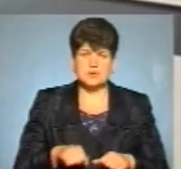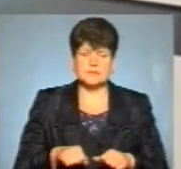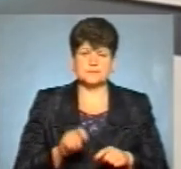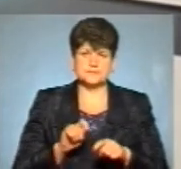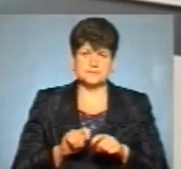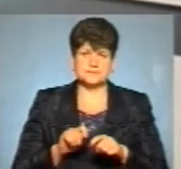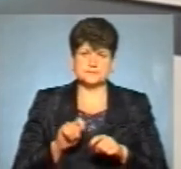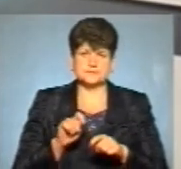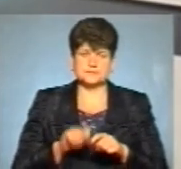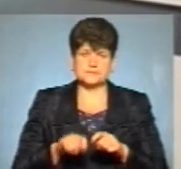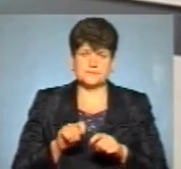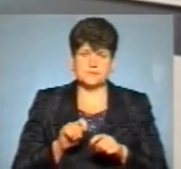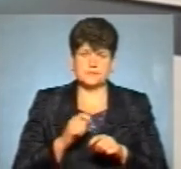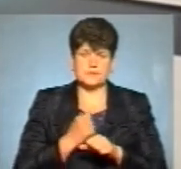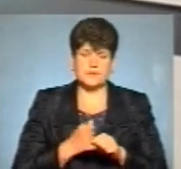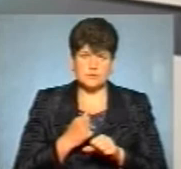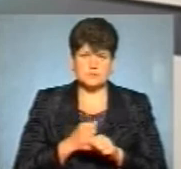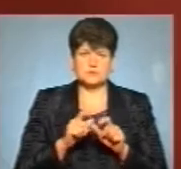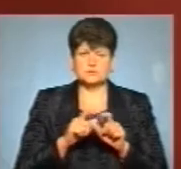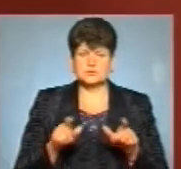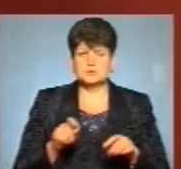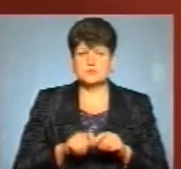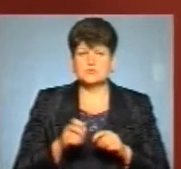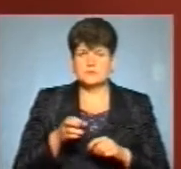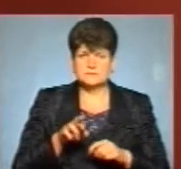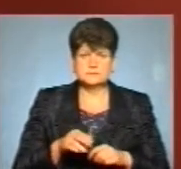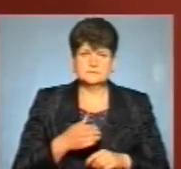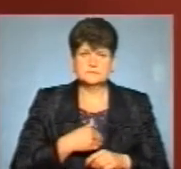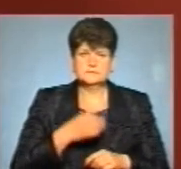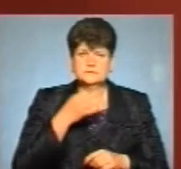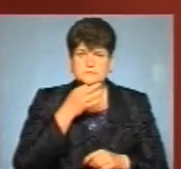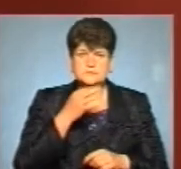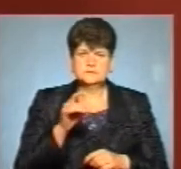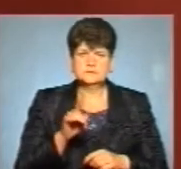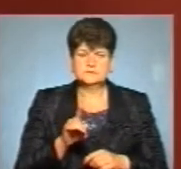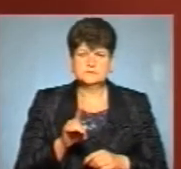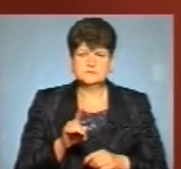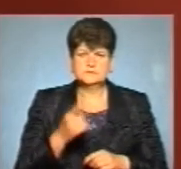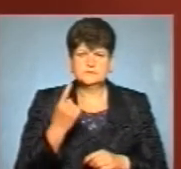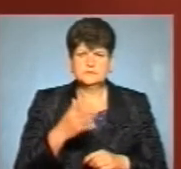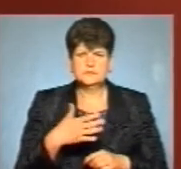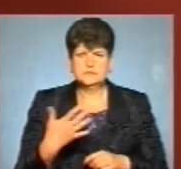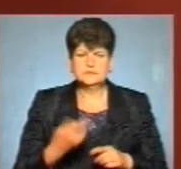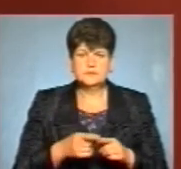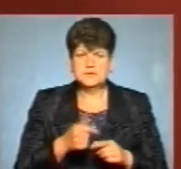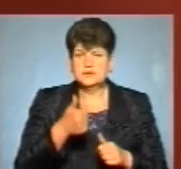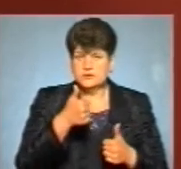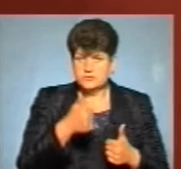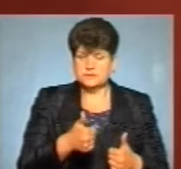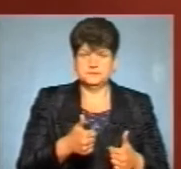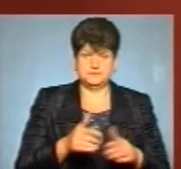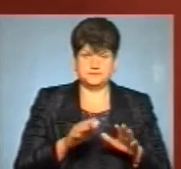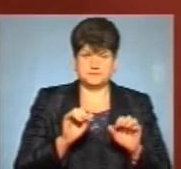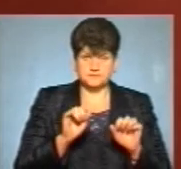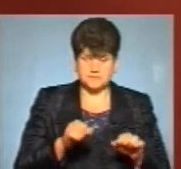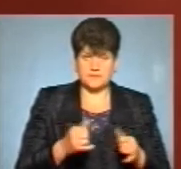розв'язувати саме у пункті тестування. Але хочу зазначити, що з однієї сторони це хороший варіант